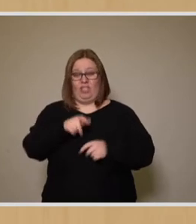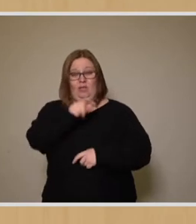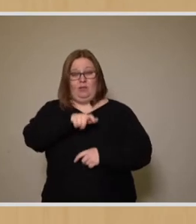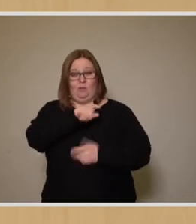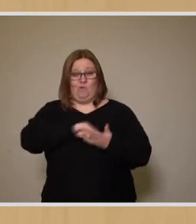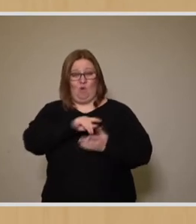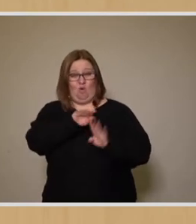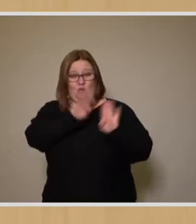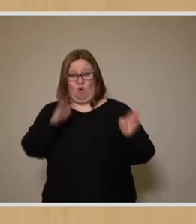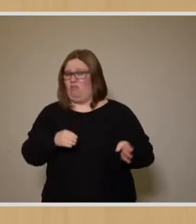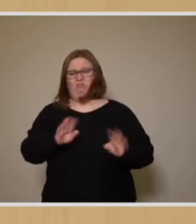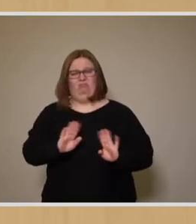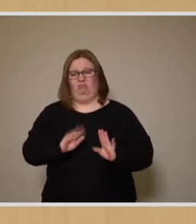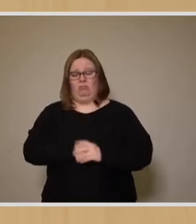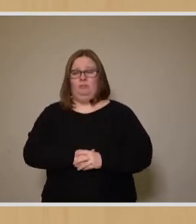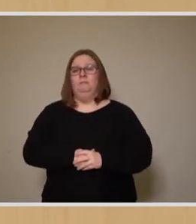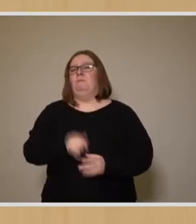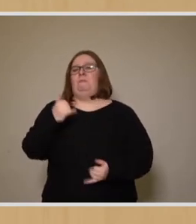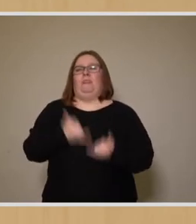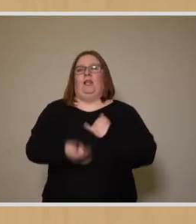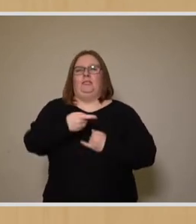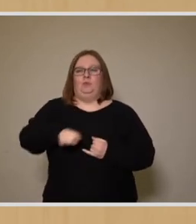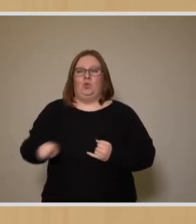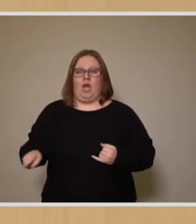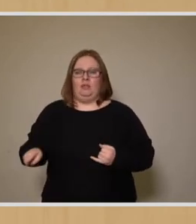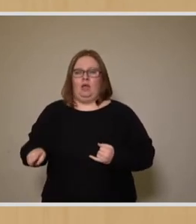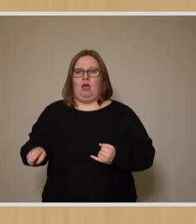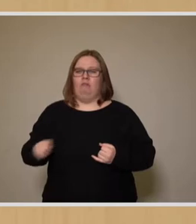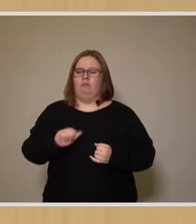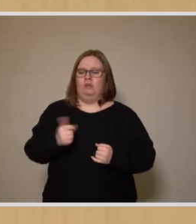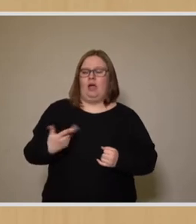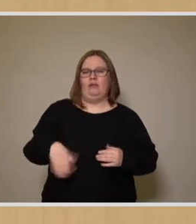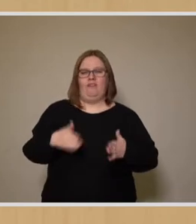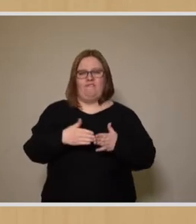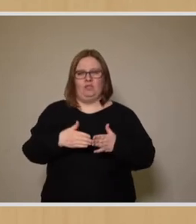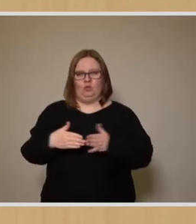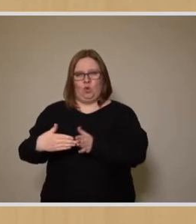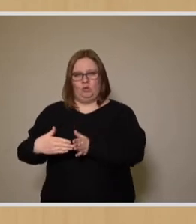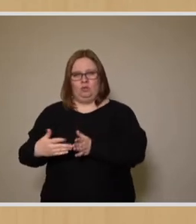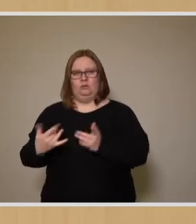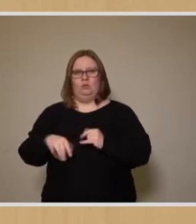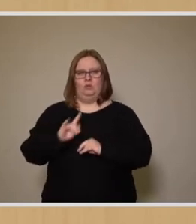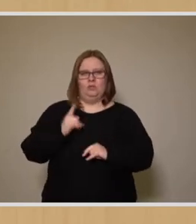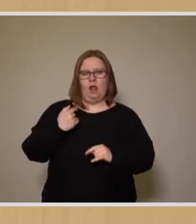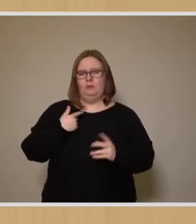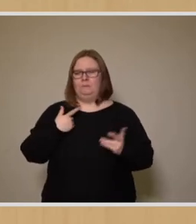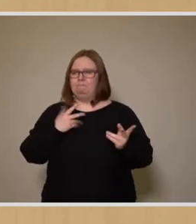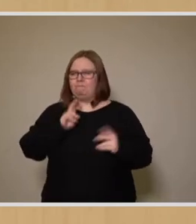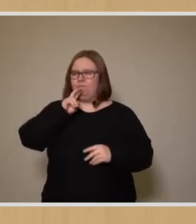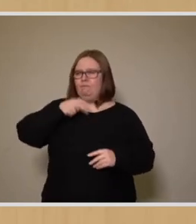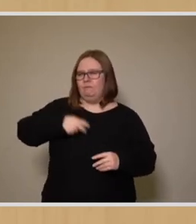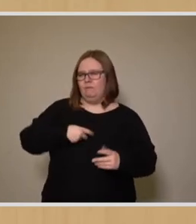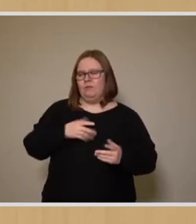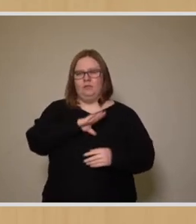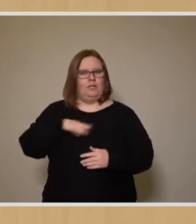möchte. In den letzten Monaten haben einige Fraktionen ihre starre Haltung zur Frage, wie weiter